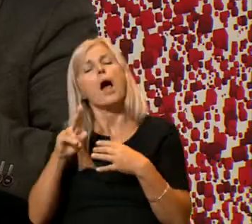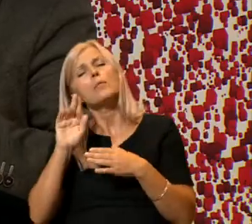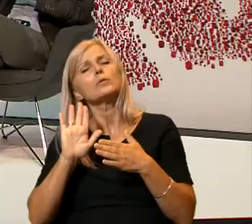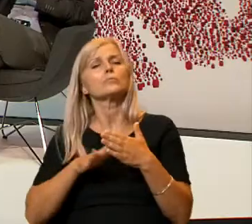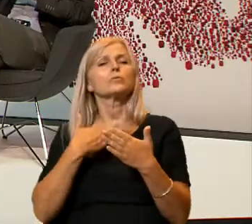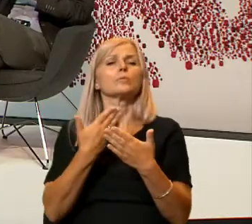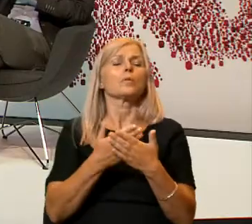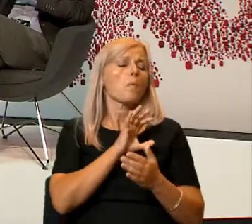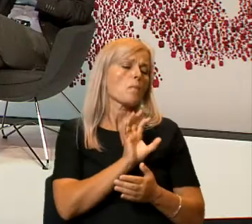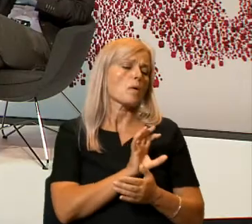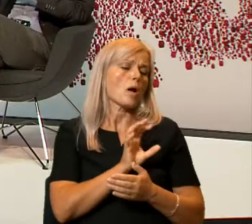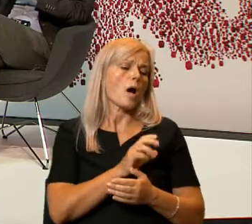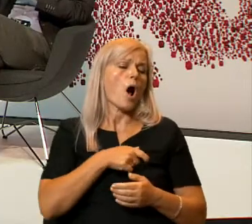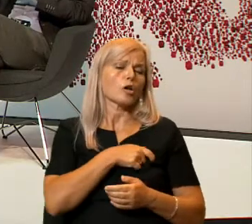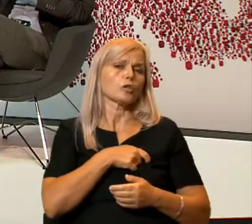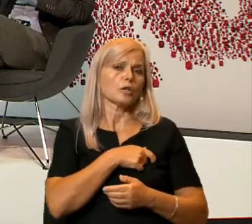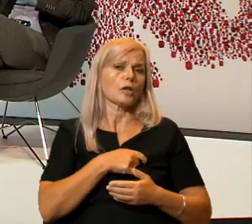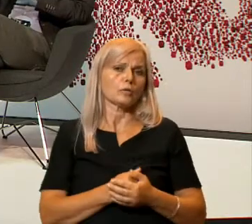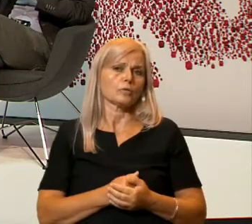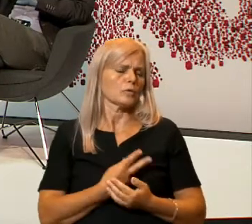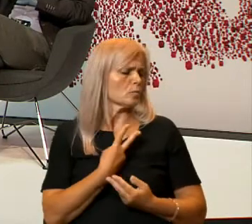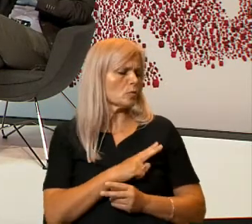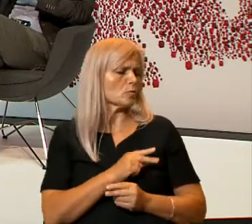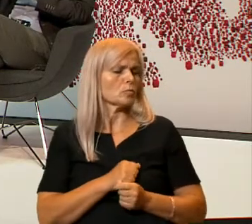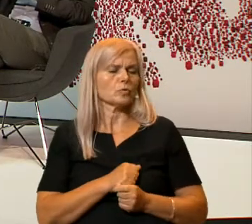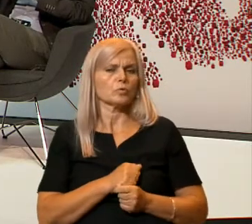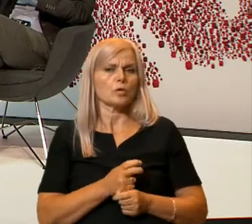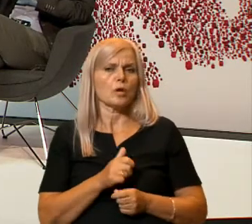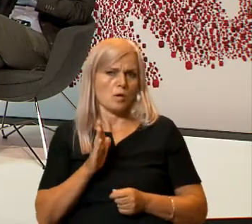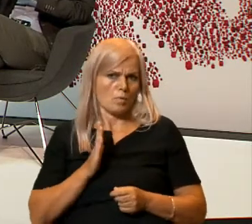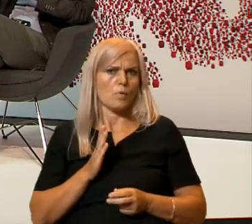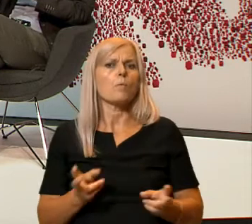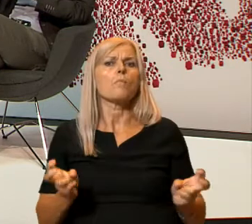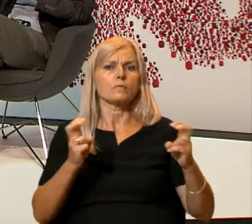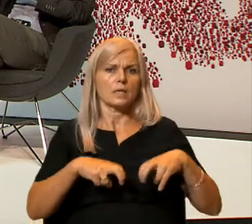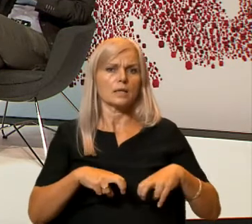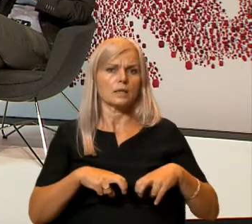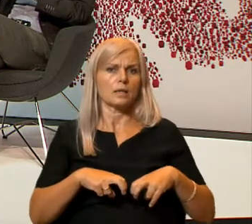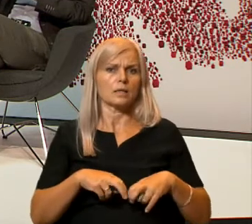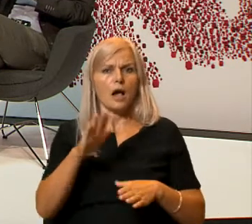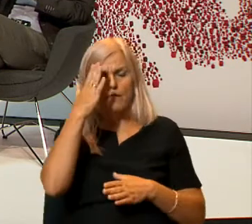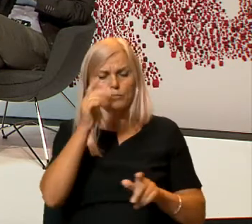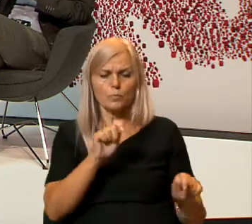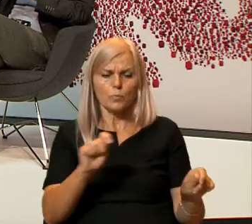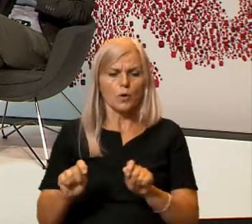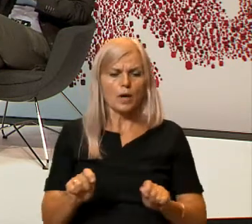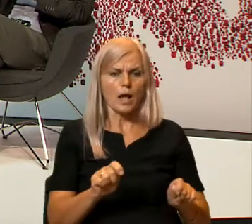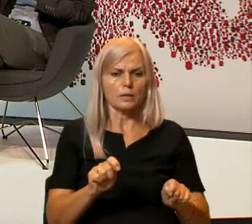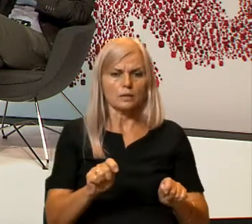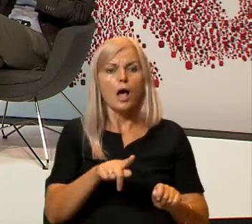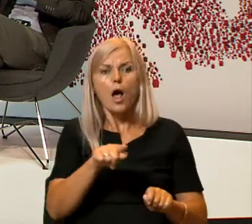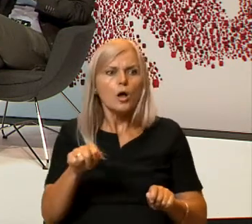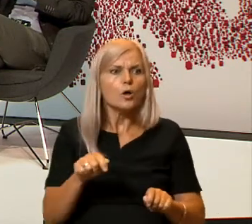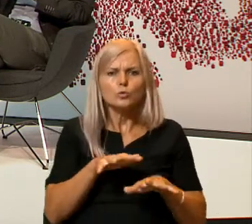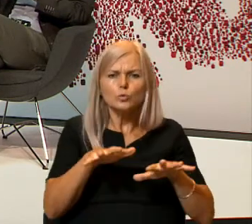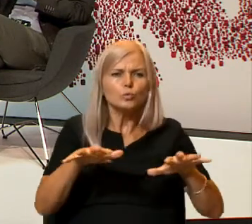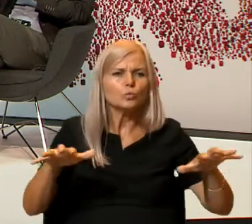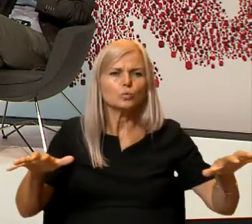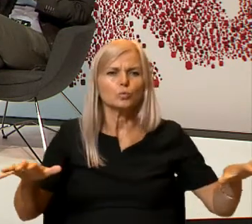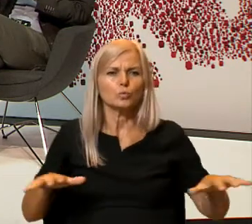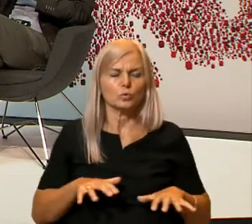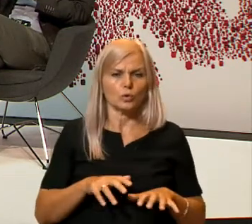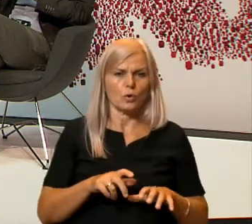Czy powstałaby Solidarność? Bo o ile wiem, to właśnie był ten moment niesamowitego rezonansu i potem